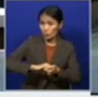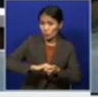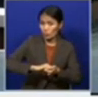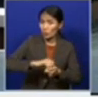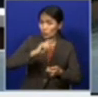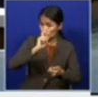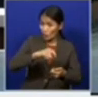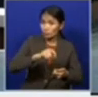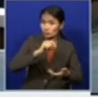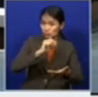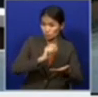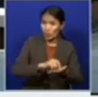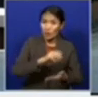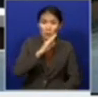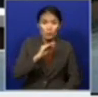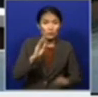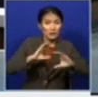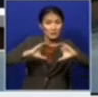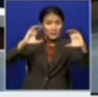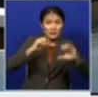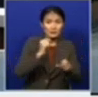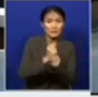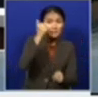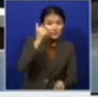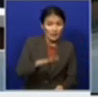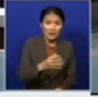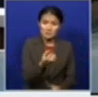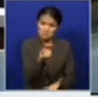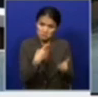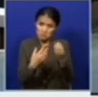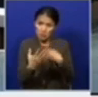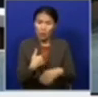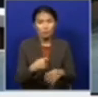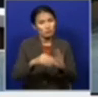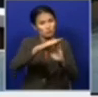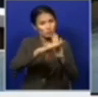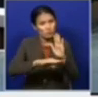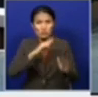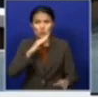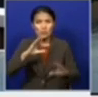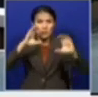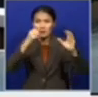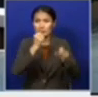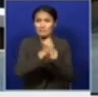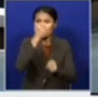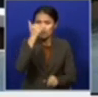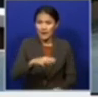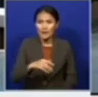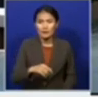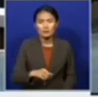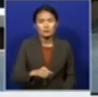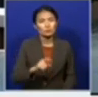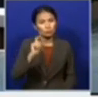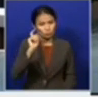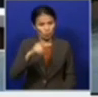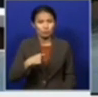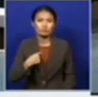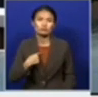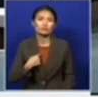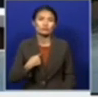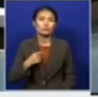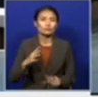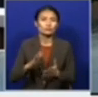สิ่งที่หน่วยงานรัฐอ้างนี้จะเป็นไปได้จริงหรือเราอาจจะต้องทำข้อตกลงทำ MOU เพื่อที่